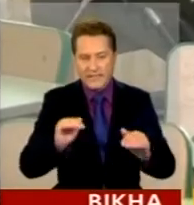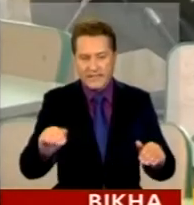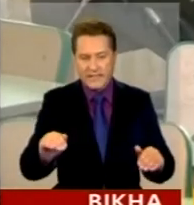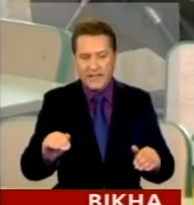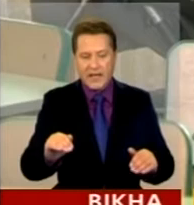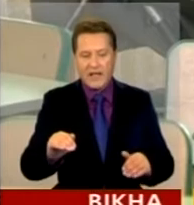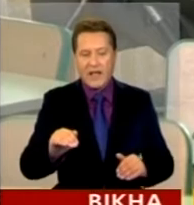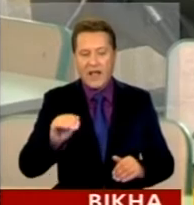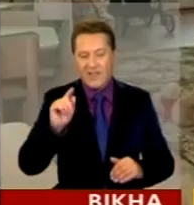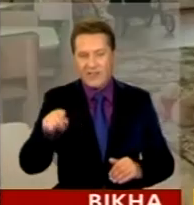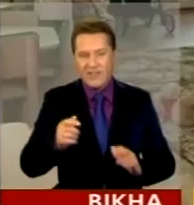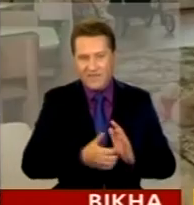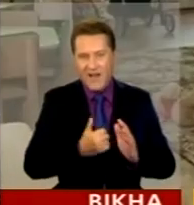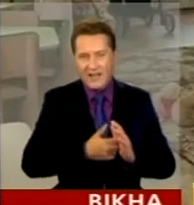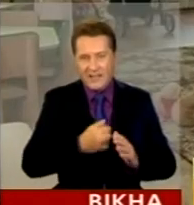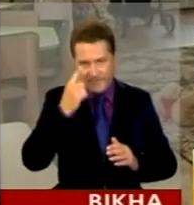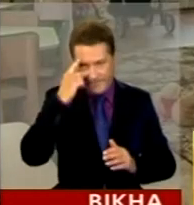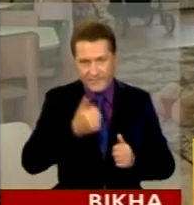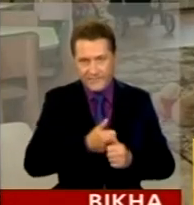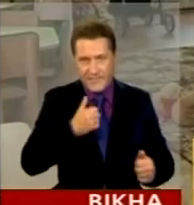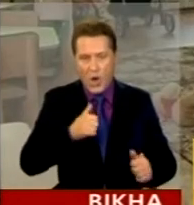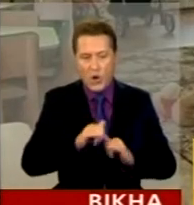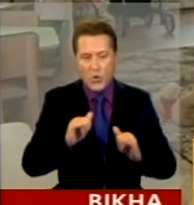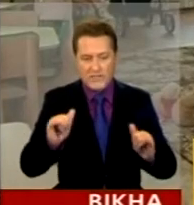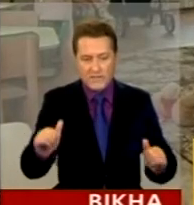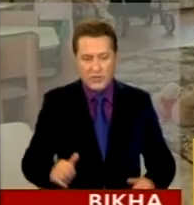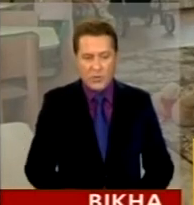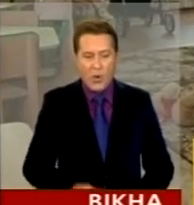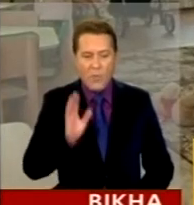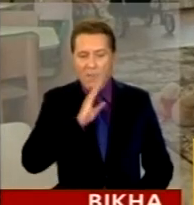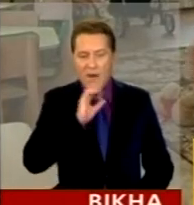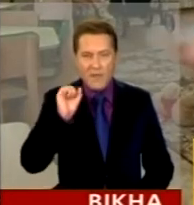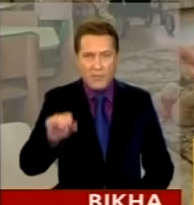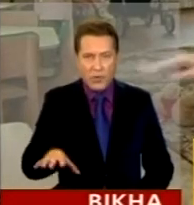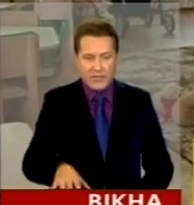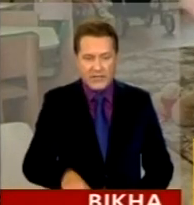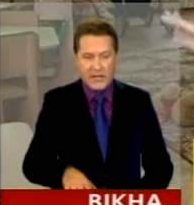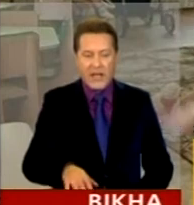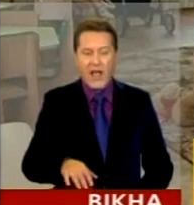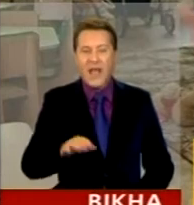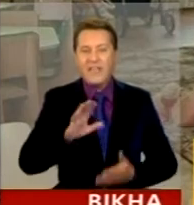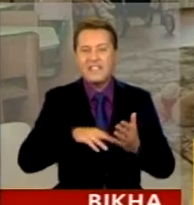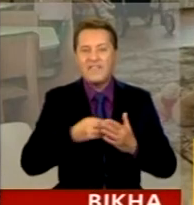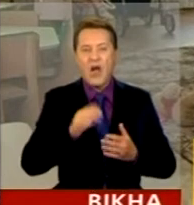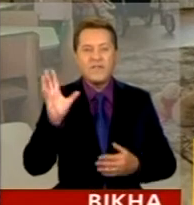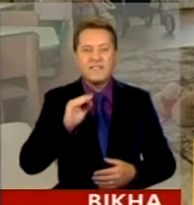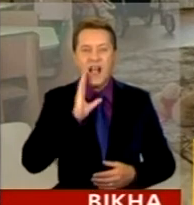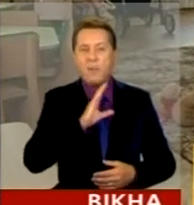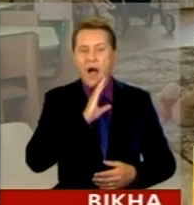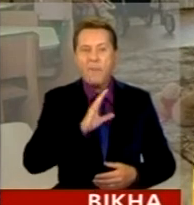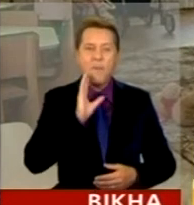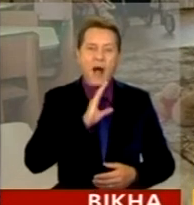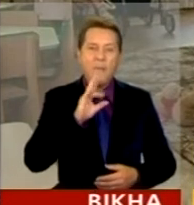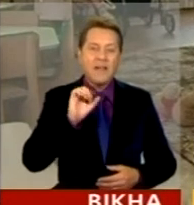більшості з них вади розвитку. Вони всіх мамами розвитку. Ну, іноді мама Наташа, мама там Оля, мама Іра по імені, ну,